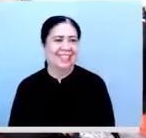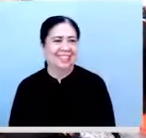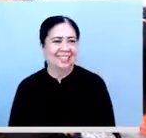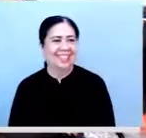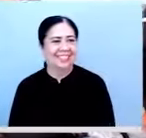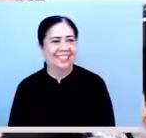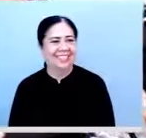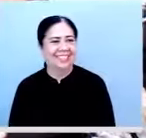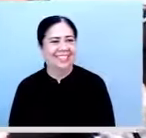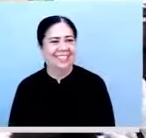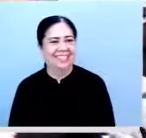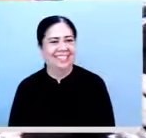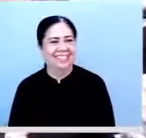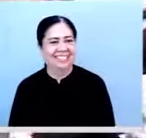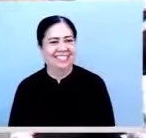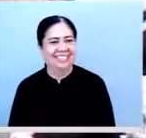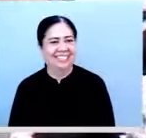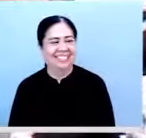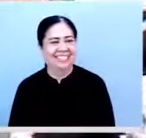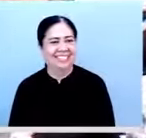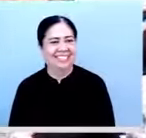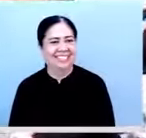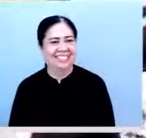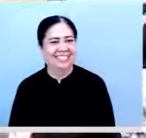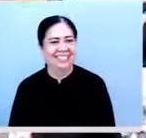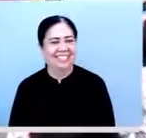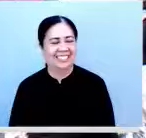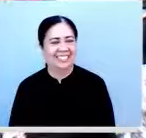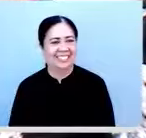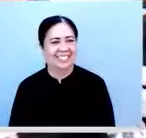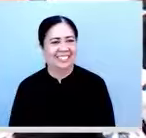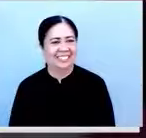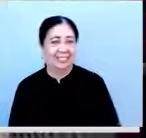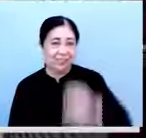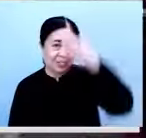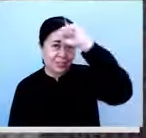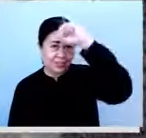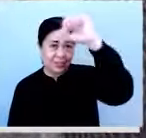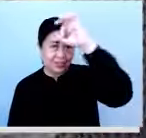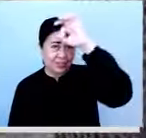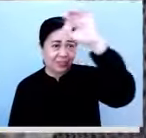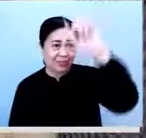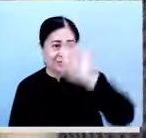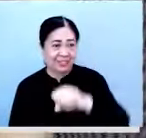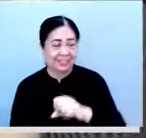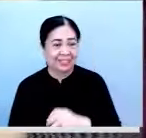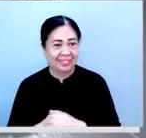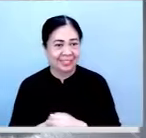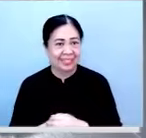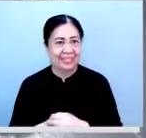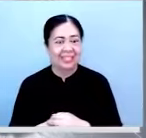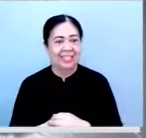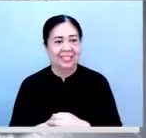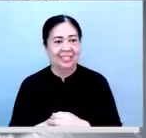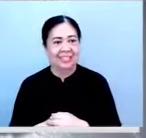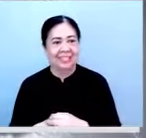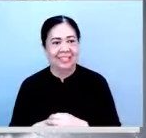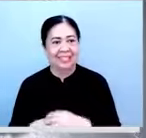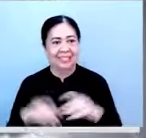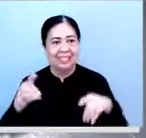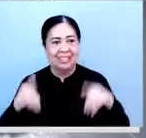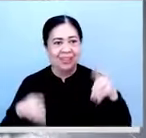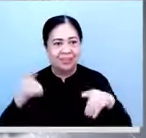nabibenta. Tanggal sa unicorn, pwede po tanggalin. Sa unicorn. Ito. Dinosaur. Ayan, o